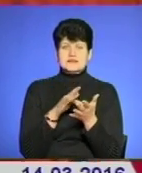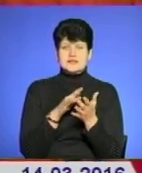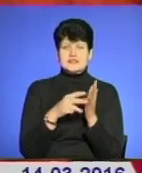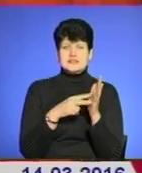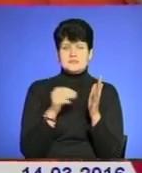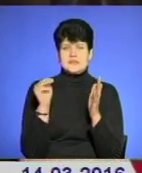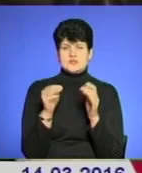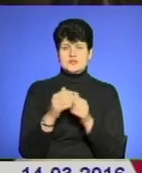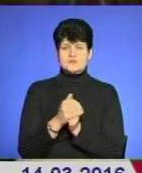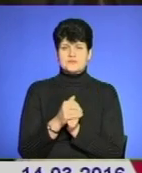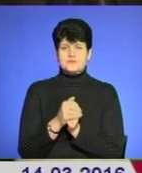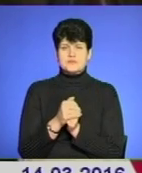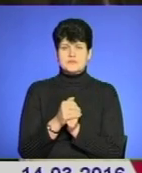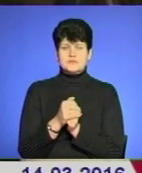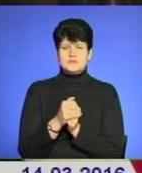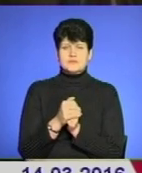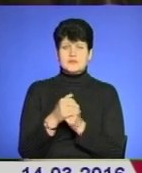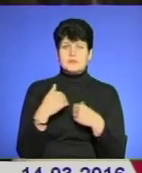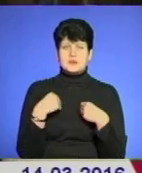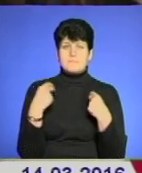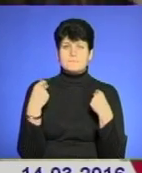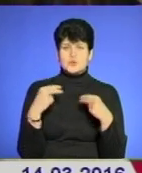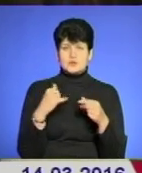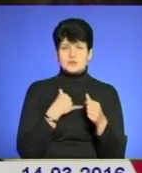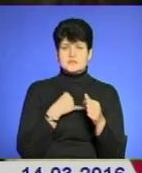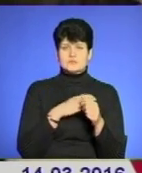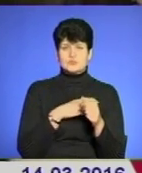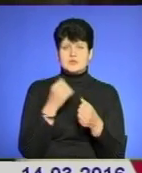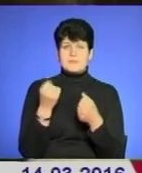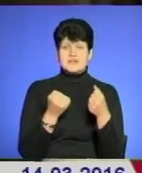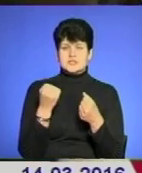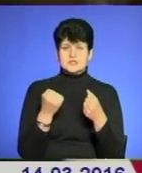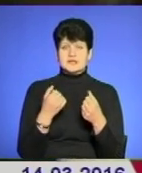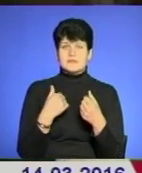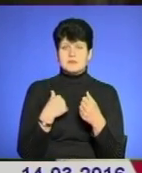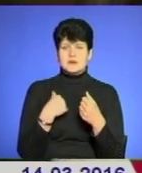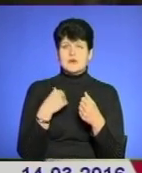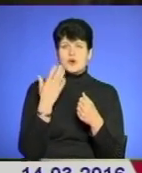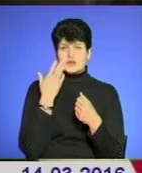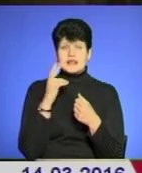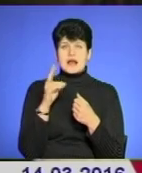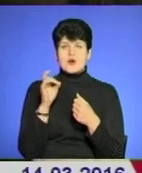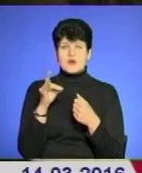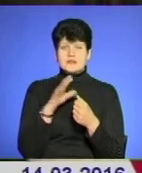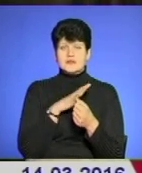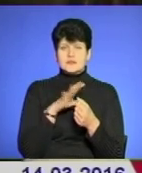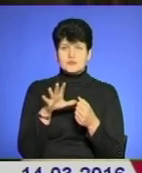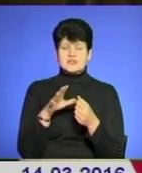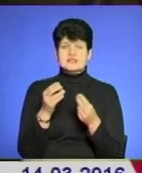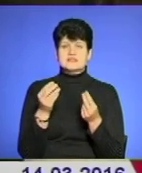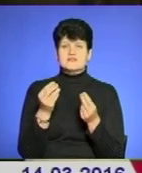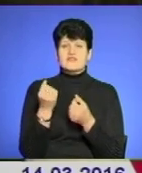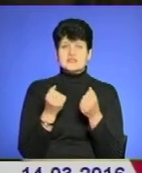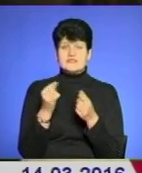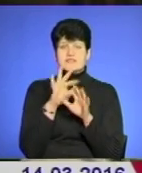7 тисяч. Ми продали, в нас була машина, то ми ще, коли Каролінки не були, то ми з весілля, які мали кошти,